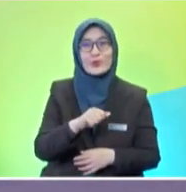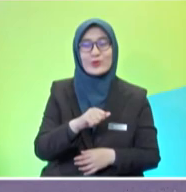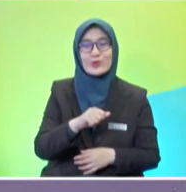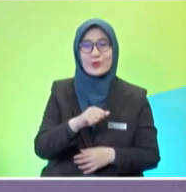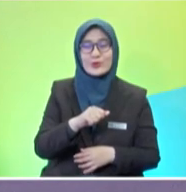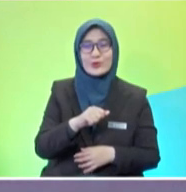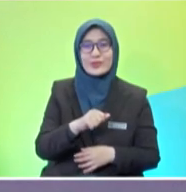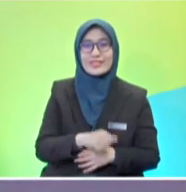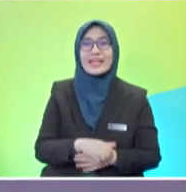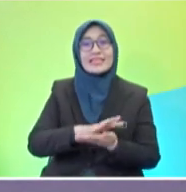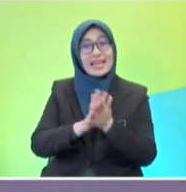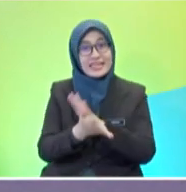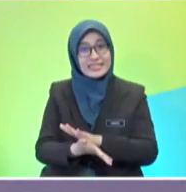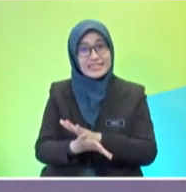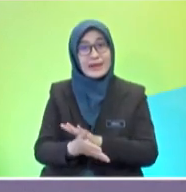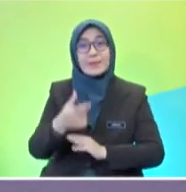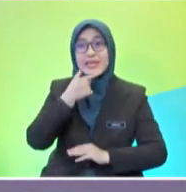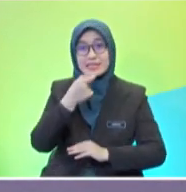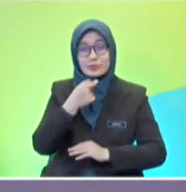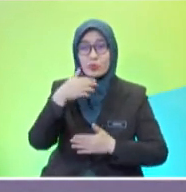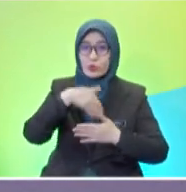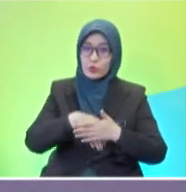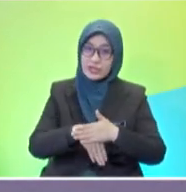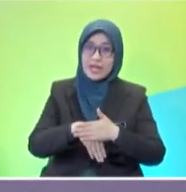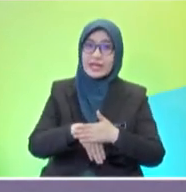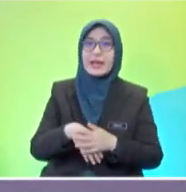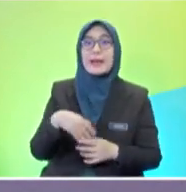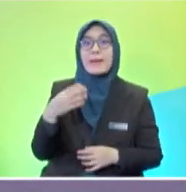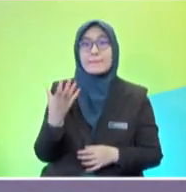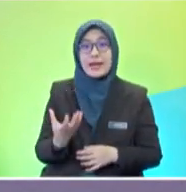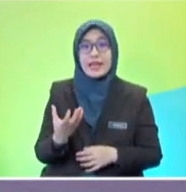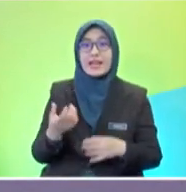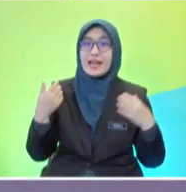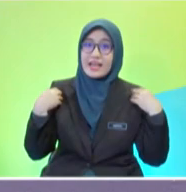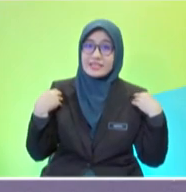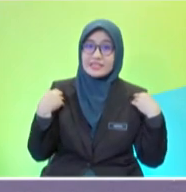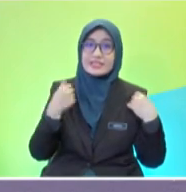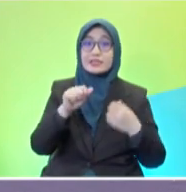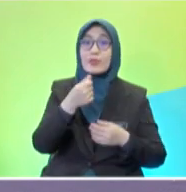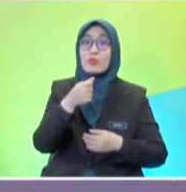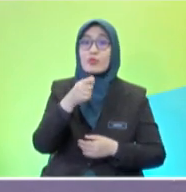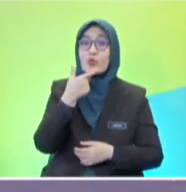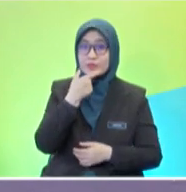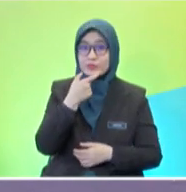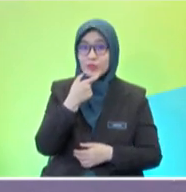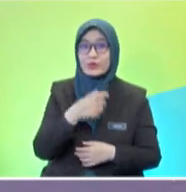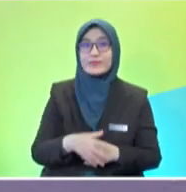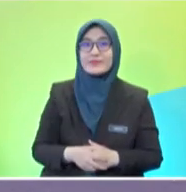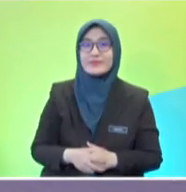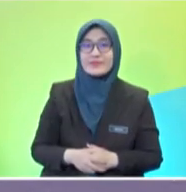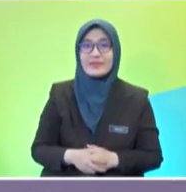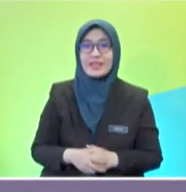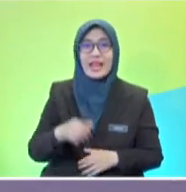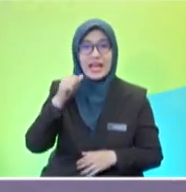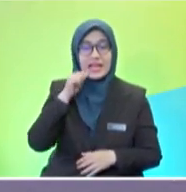Biskuat di dalam Malang biru ada 10 keping dan Olin di dalam